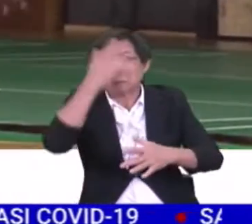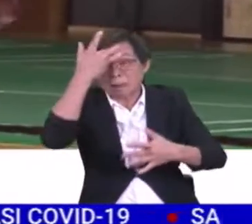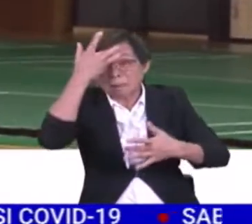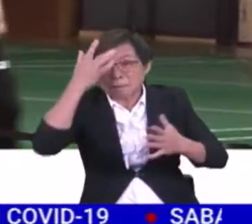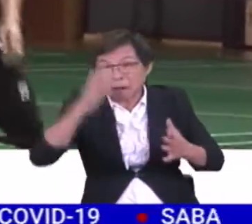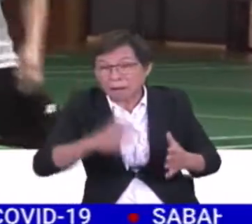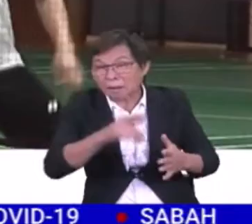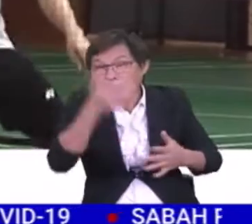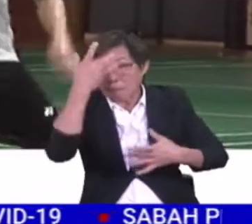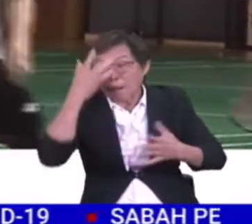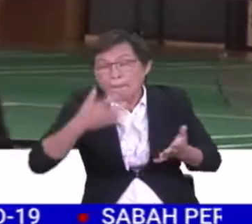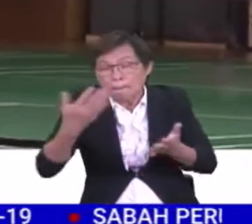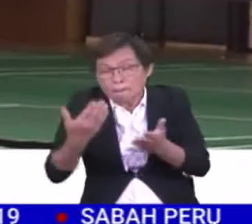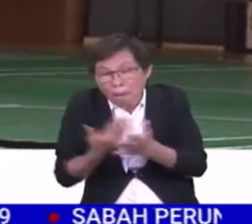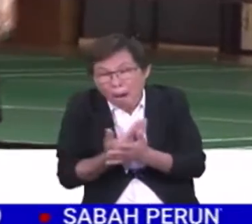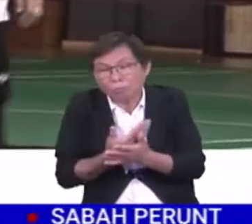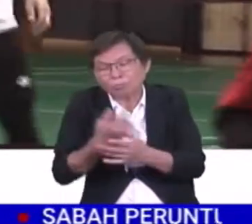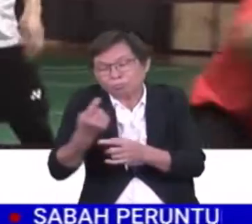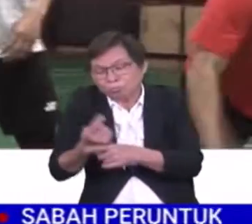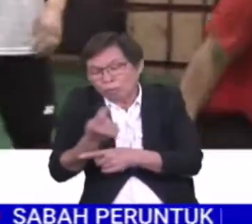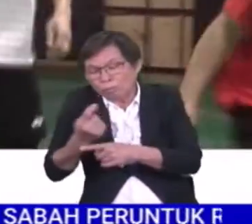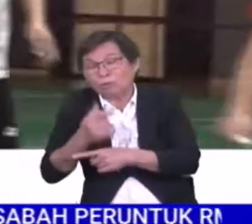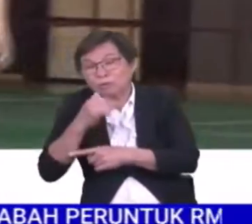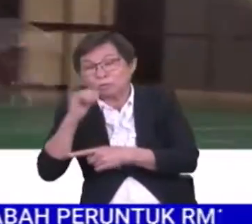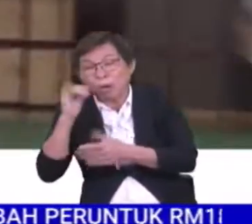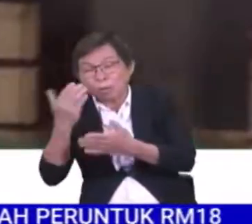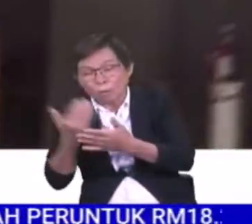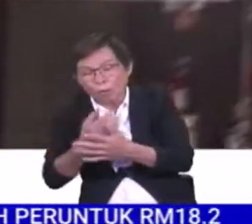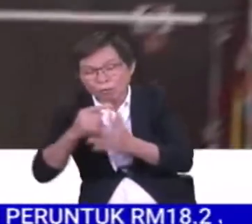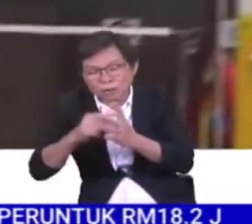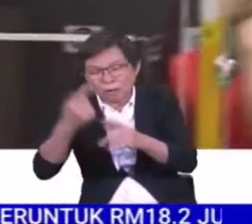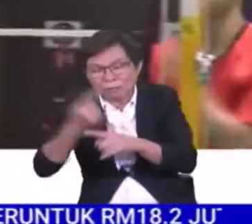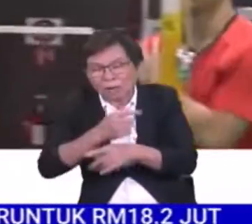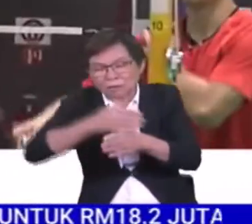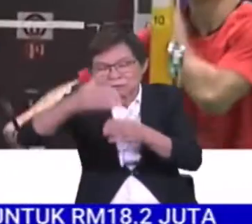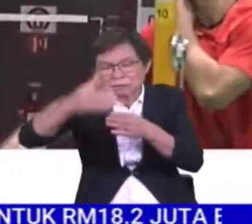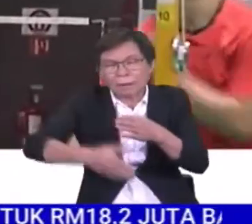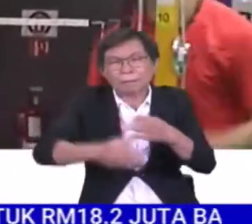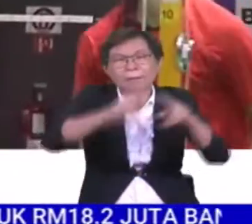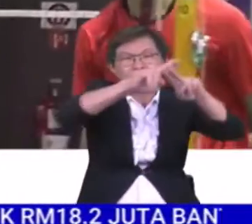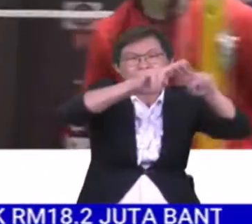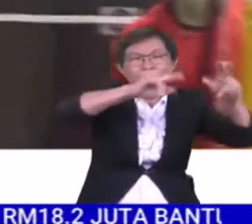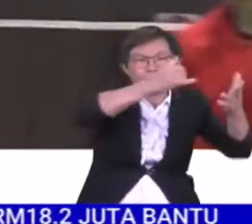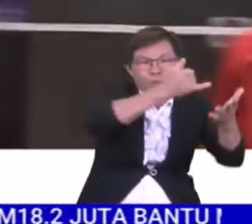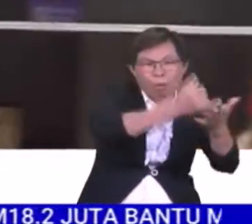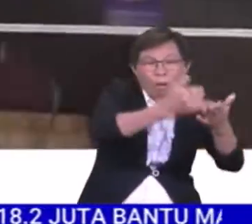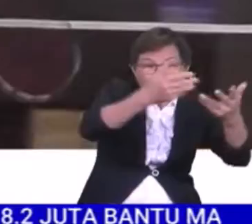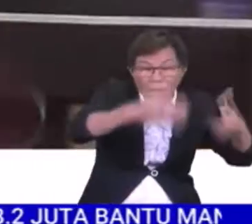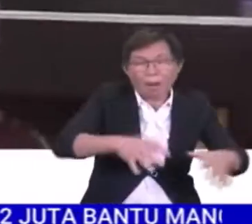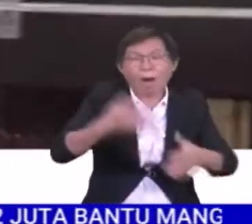pemain berkenaan baru turun menjalani latihan semalam selepas tamat tempoh kuarantin.